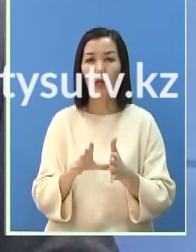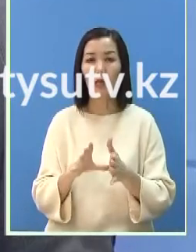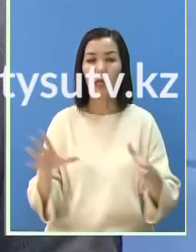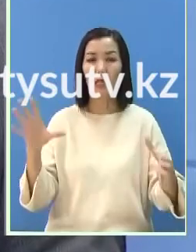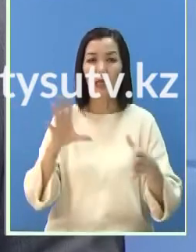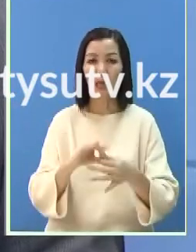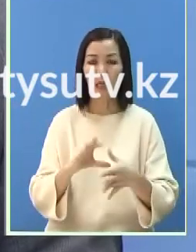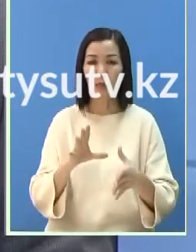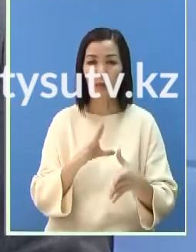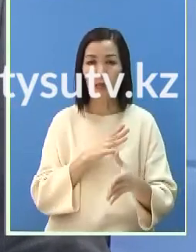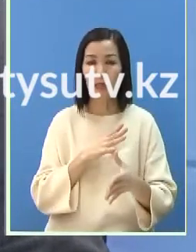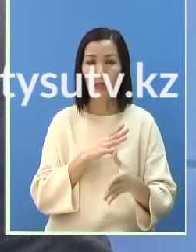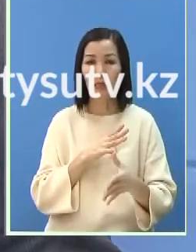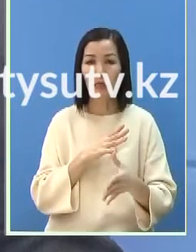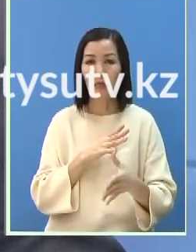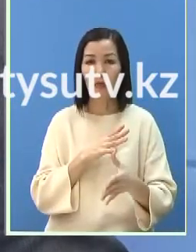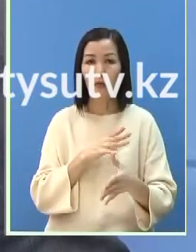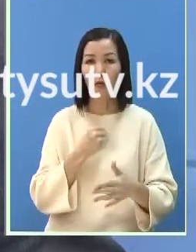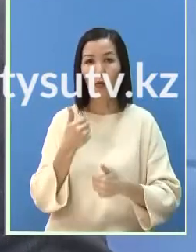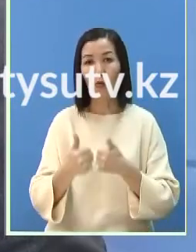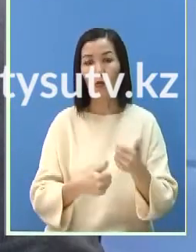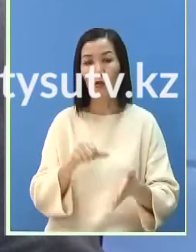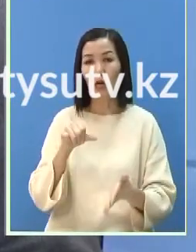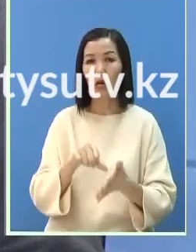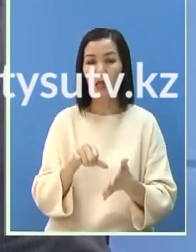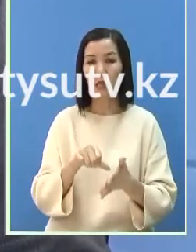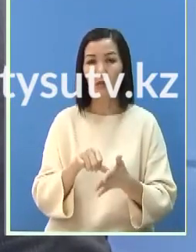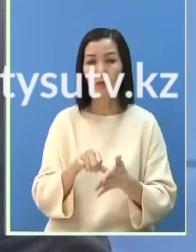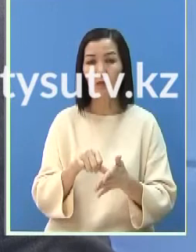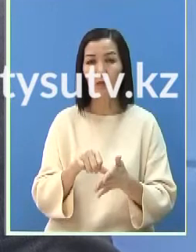жерден өздерінің жаңағы конкурсқа қатысып отырған адамдар